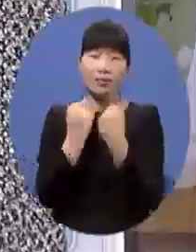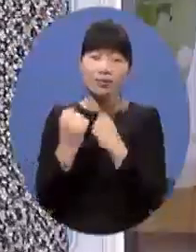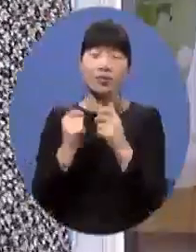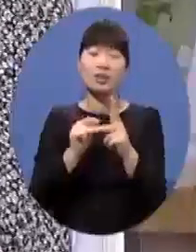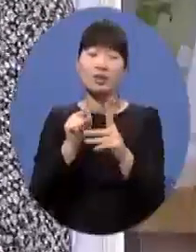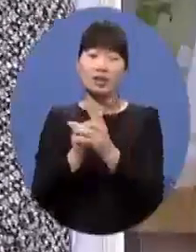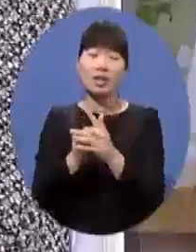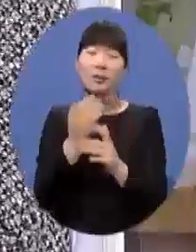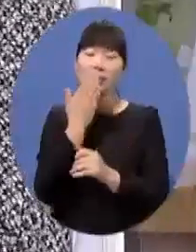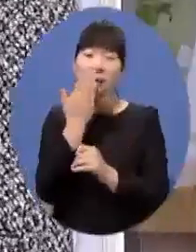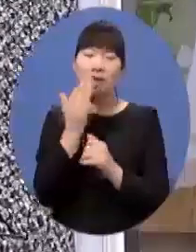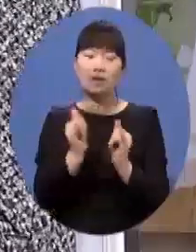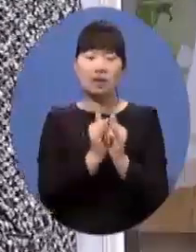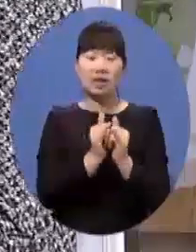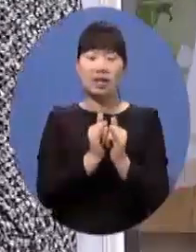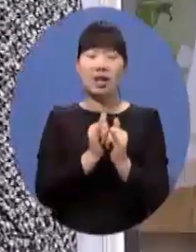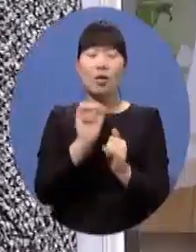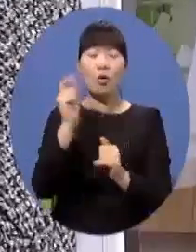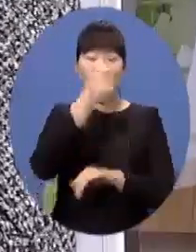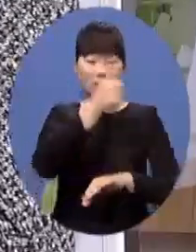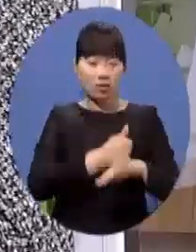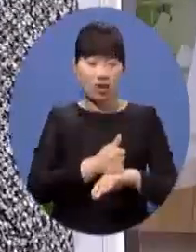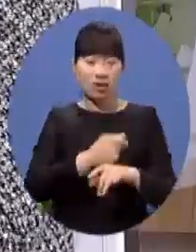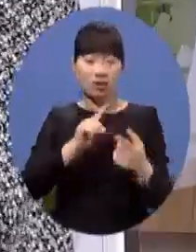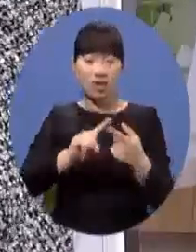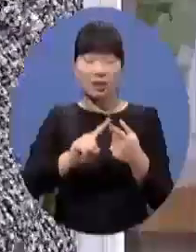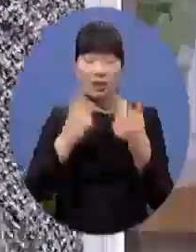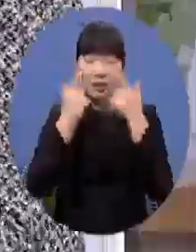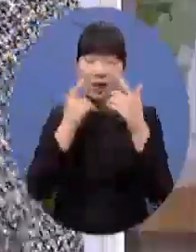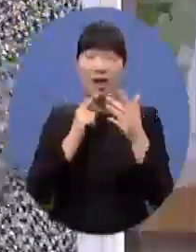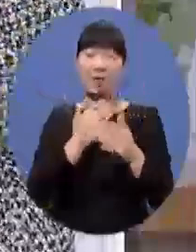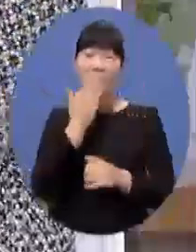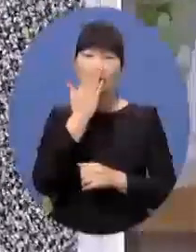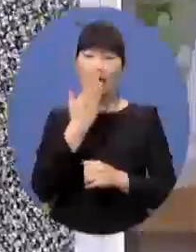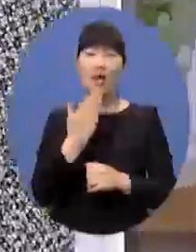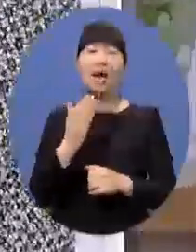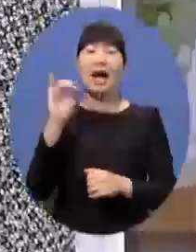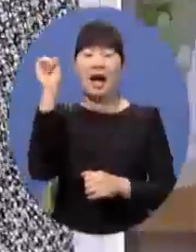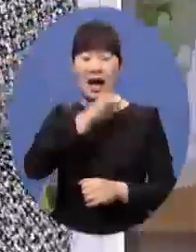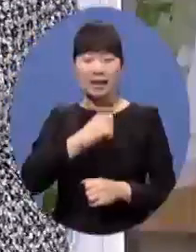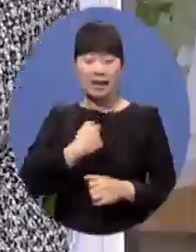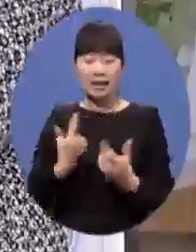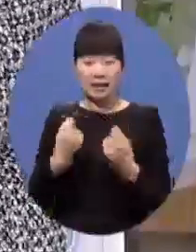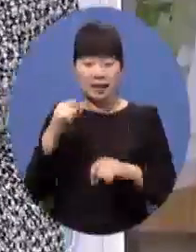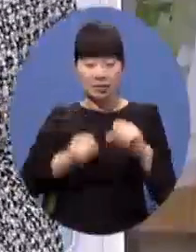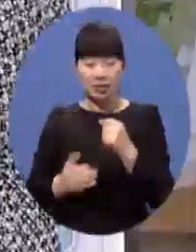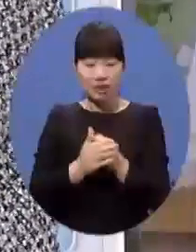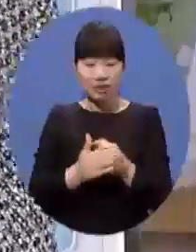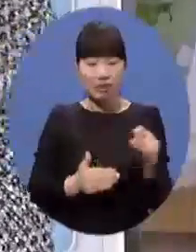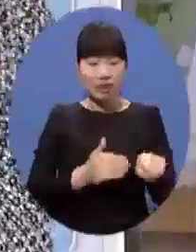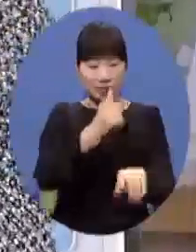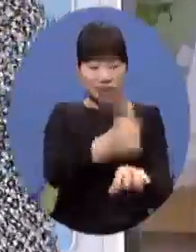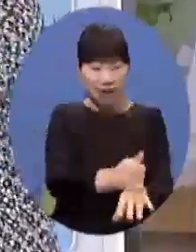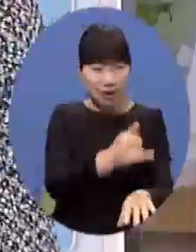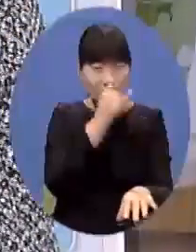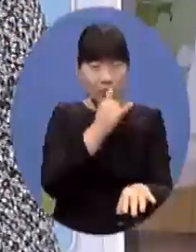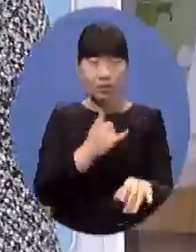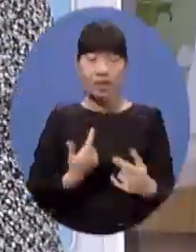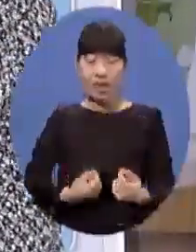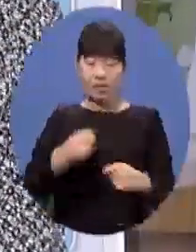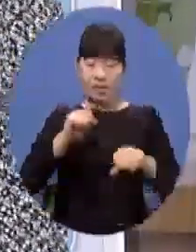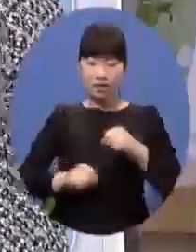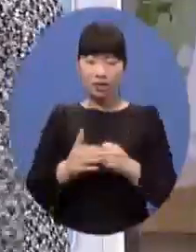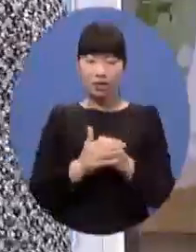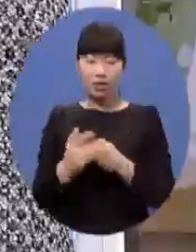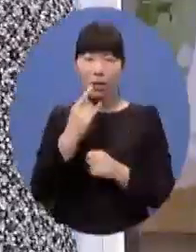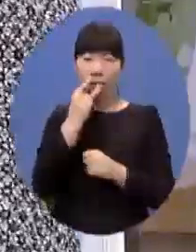되고요. 인과관계에 대해서 명확하게 아이들이 이해할 수 있게 됩니다. 아, 내가 이렇게 했기 때문에 제가 이러는구나. 아, 내가 이렇게 하니까 엄마가 날 쳐다보는구나.